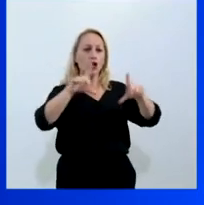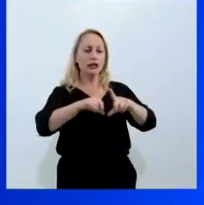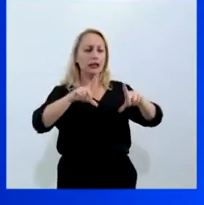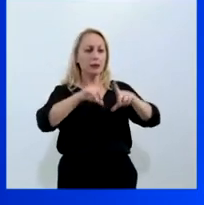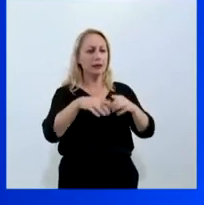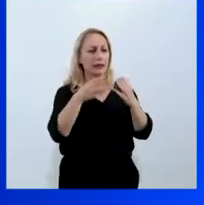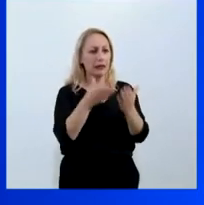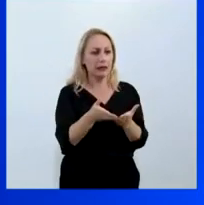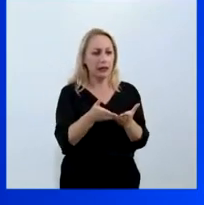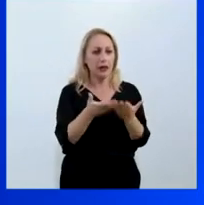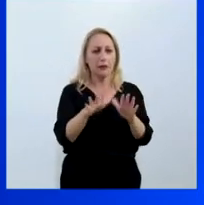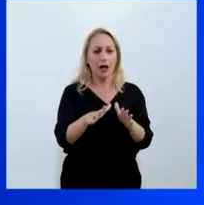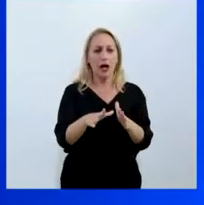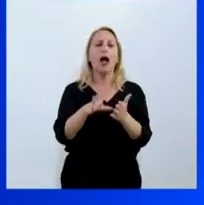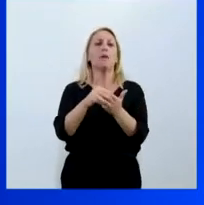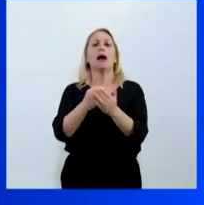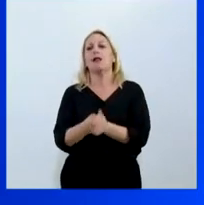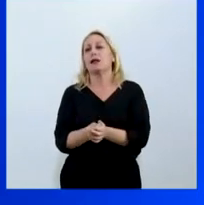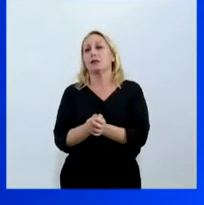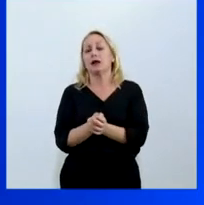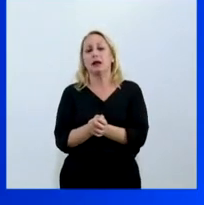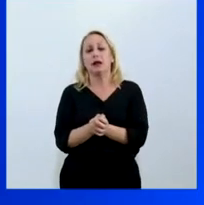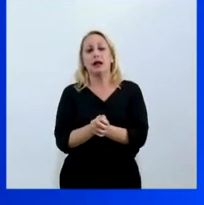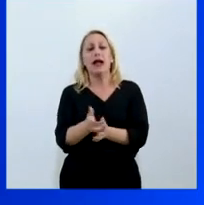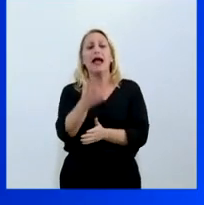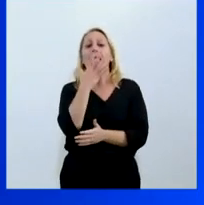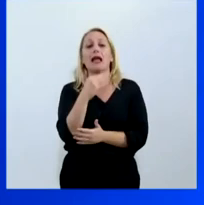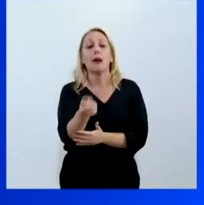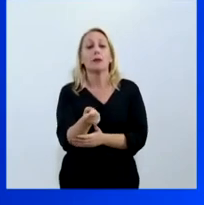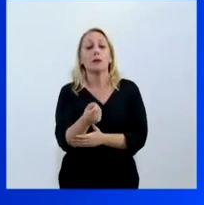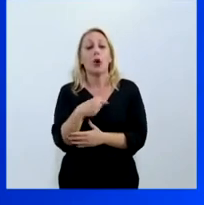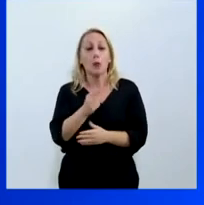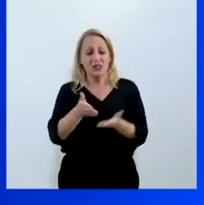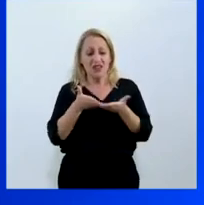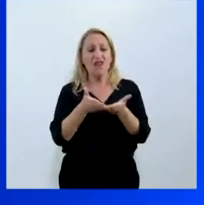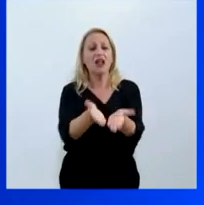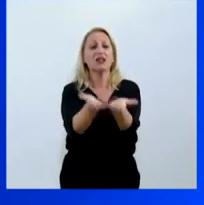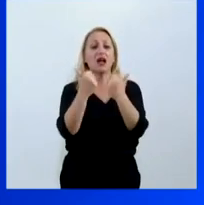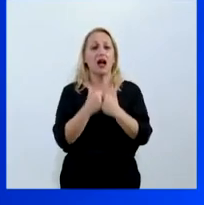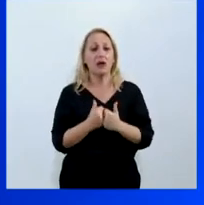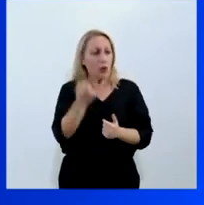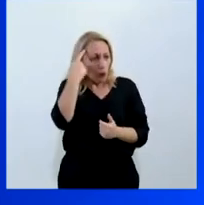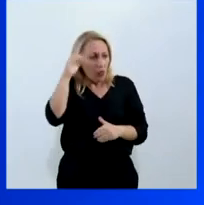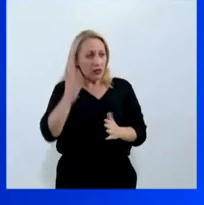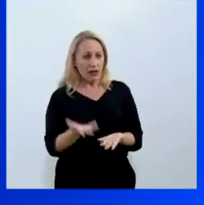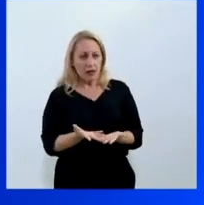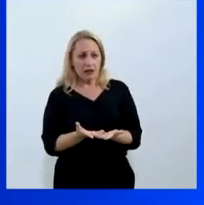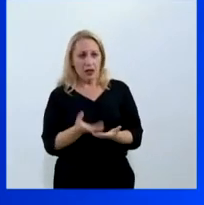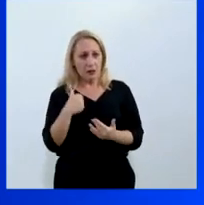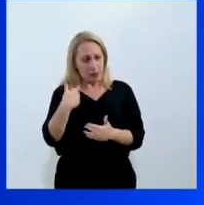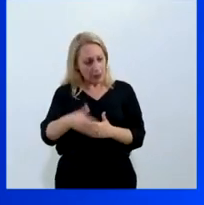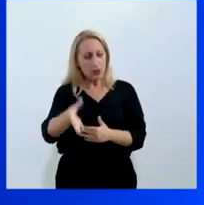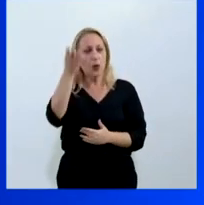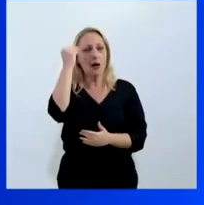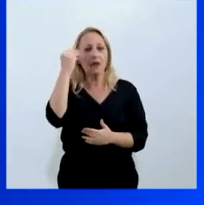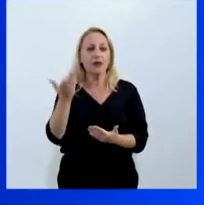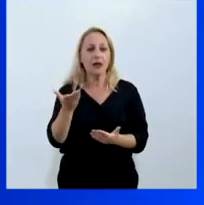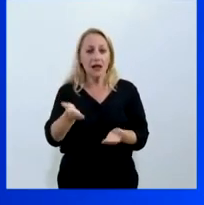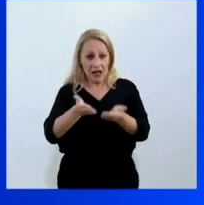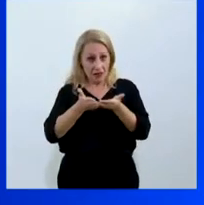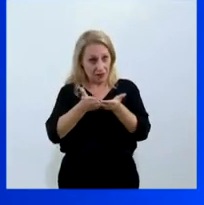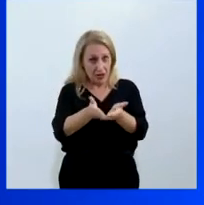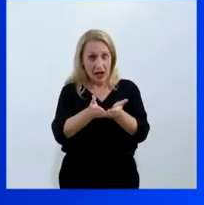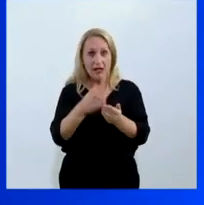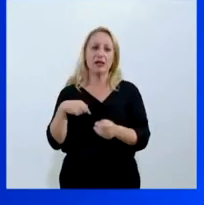εκ των υστέρων. Έγινε, ας πούμε, μεγάλος λόγος γιατί δεν είχατε περισσότερες βάρκες. Και εγώ δεν γνώριζα, το έμαθα στην πορεία, ότι οι βάρκες, και